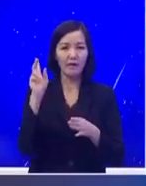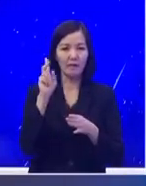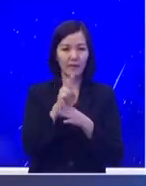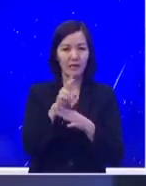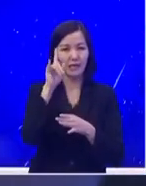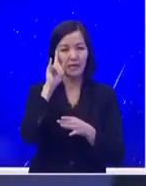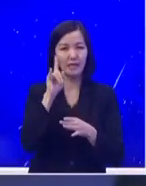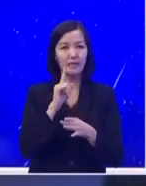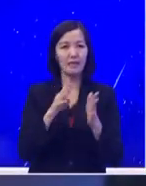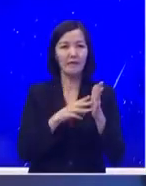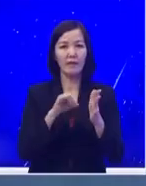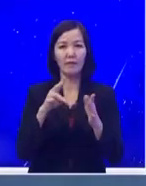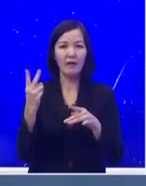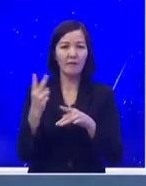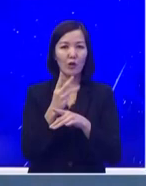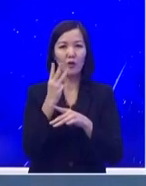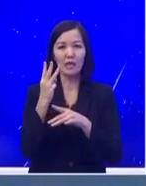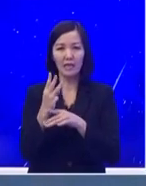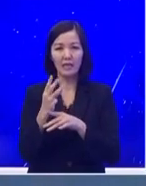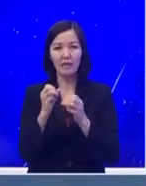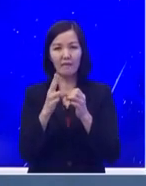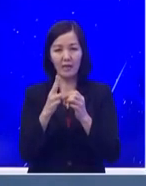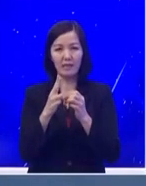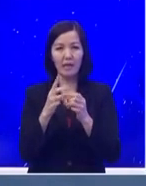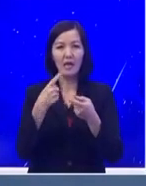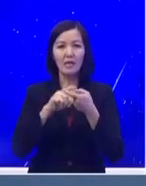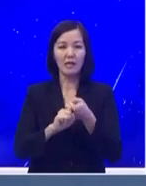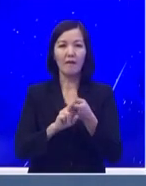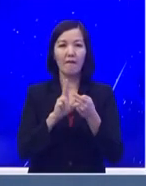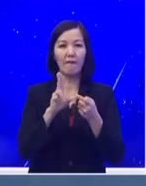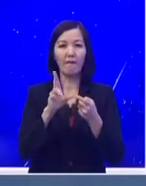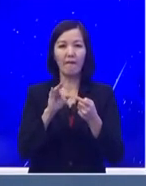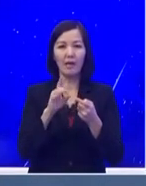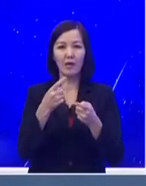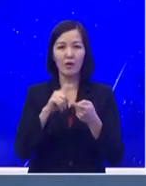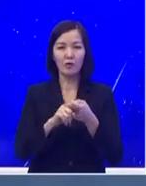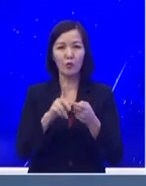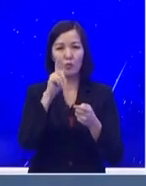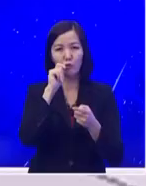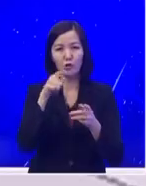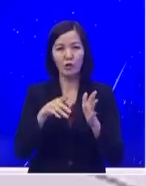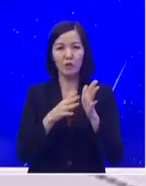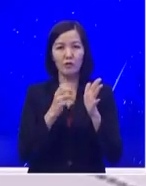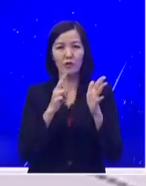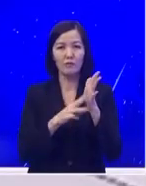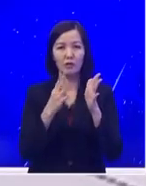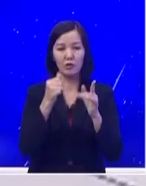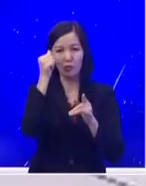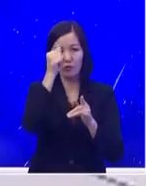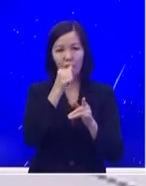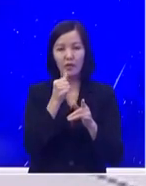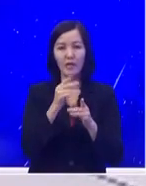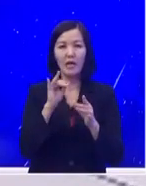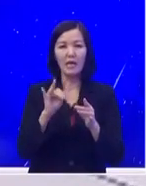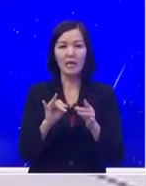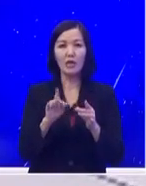Казахстан 9 марта, а второй и третий – 12-го. Зараженный коронавирусом – это мужчина 1974 года рождения